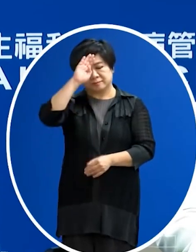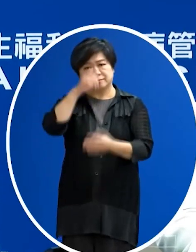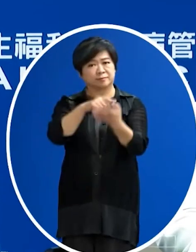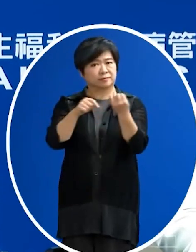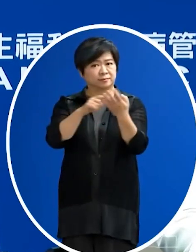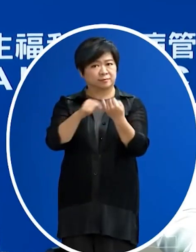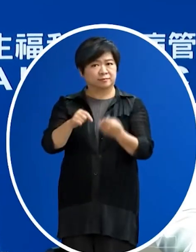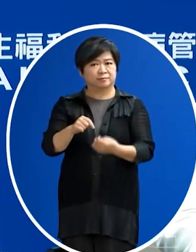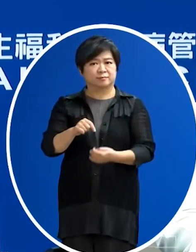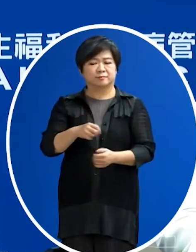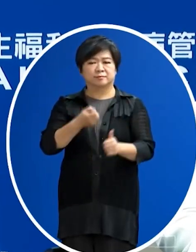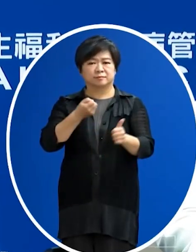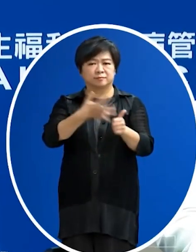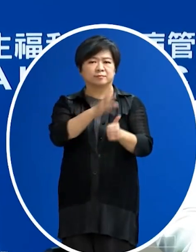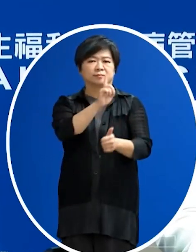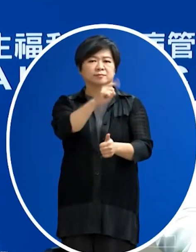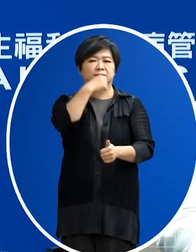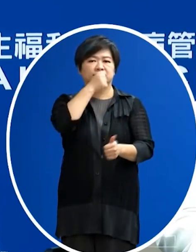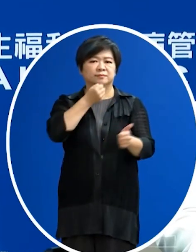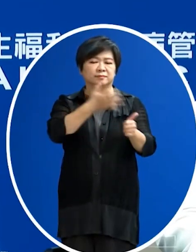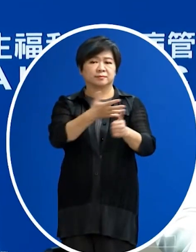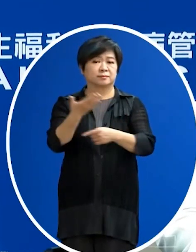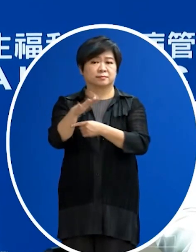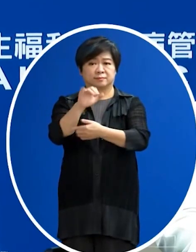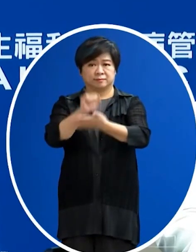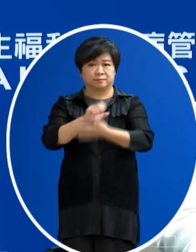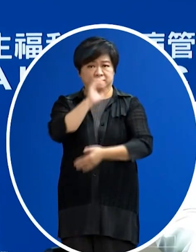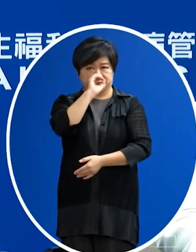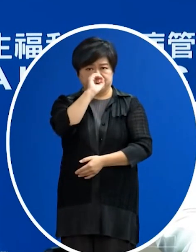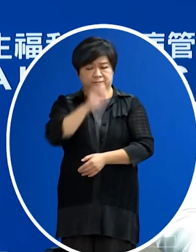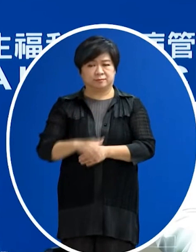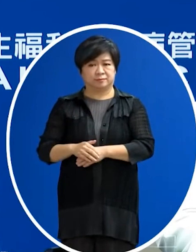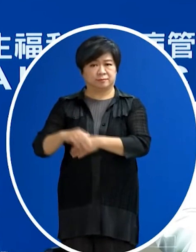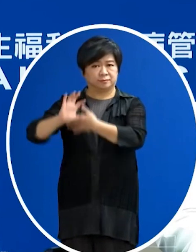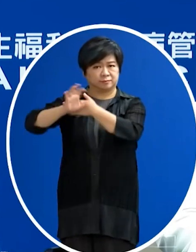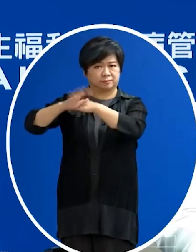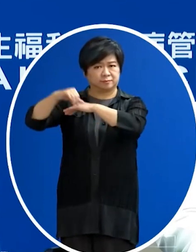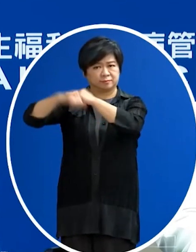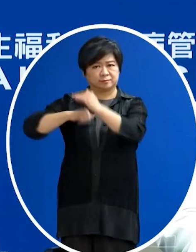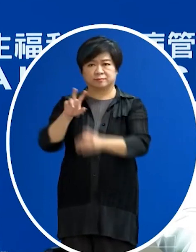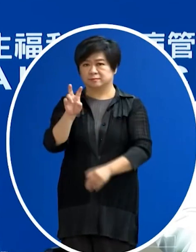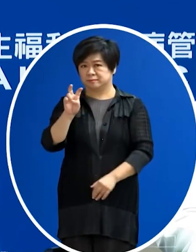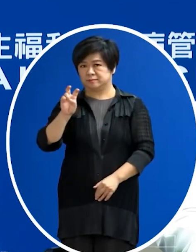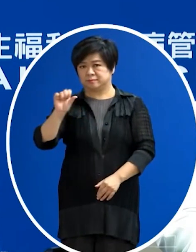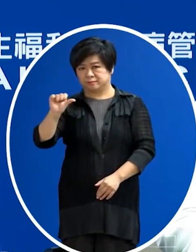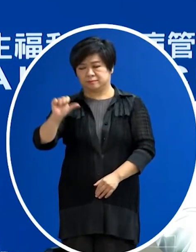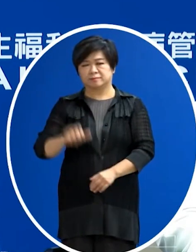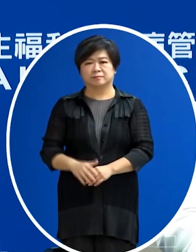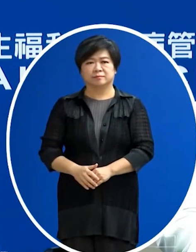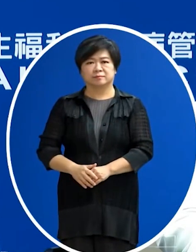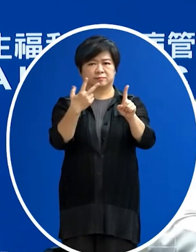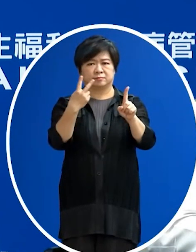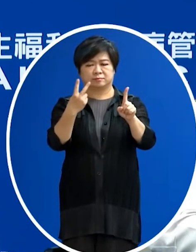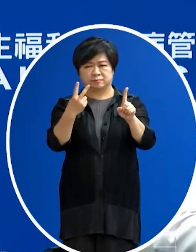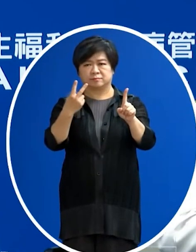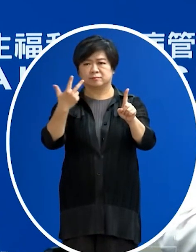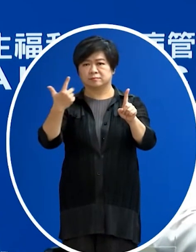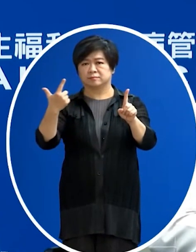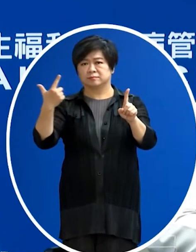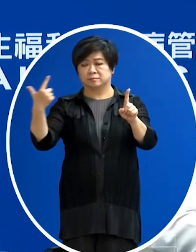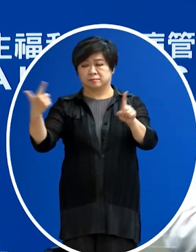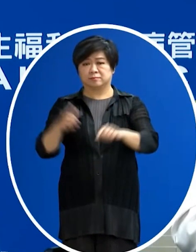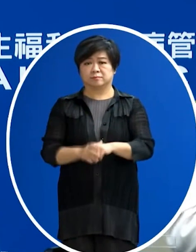桃园机场清洁工与防疫计程车司机确诊新冠病毒，疫情扩大，五号又新增一名清洁工感染。 哦，